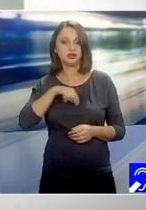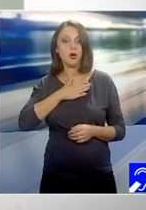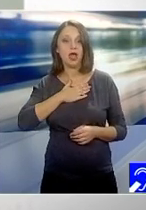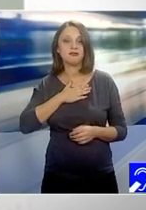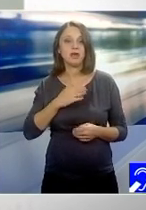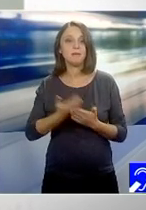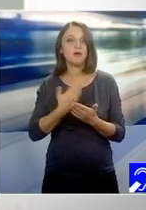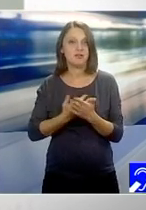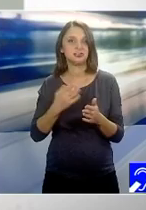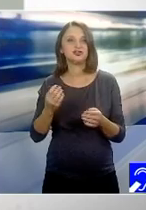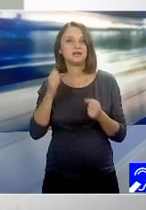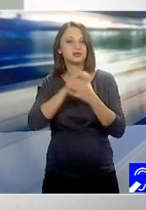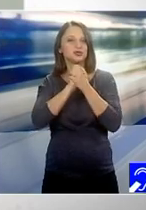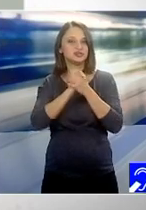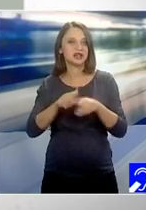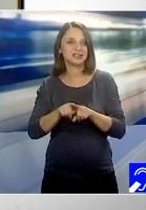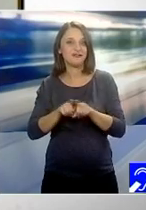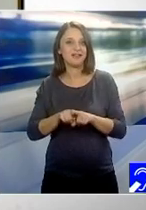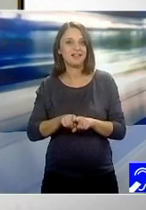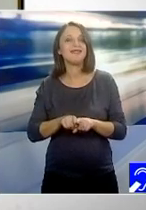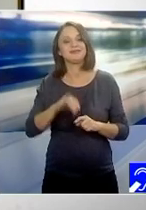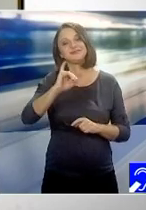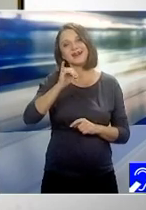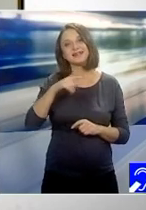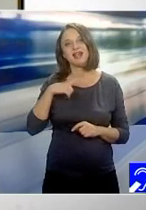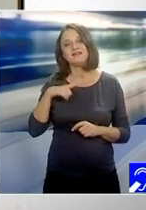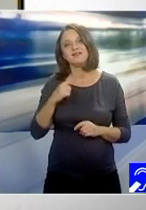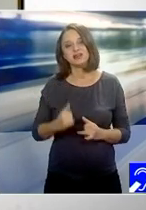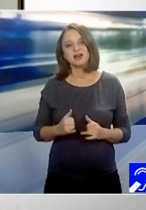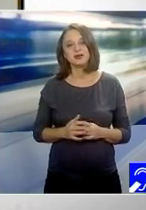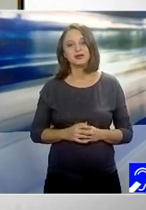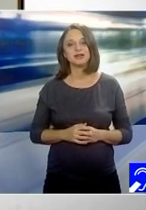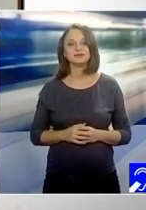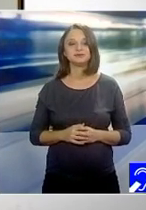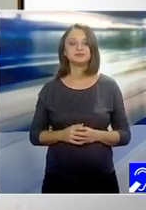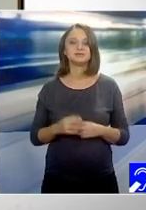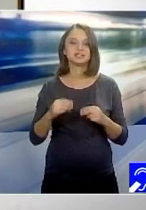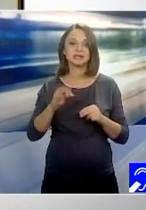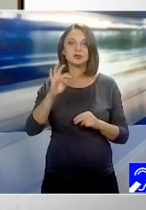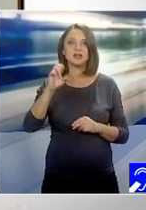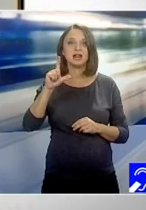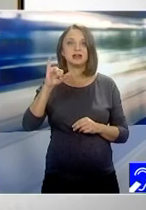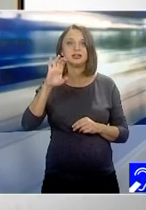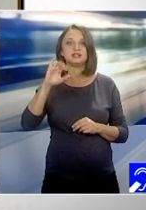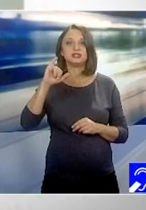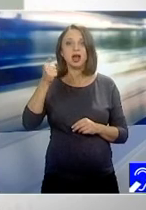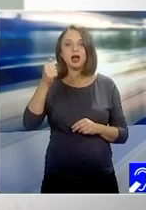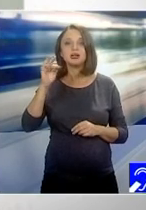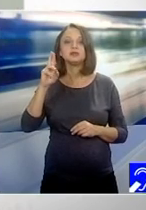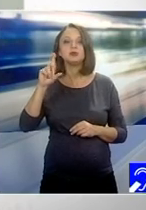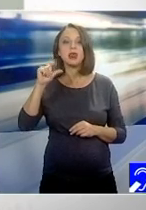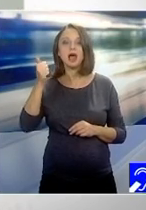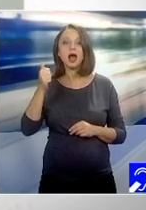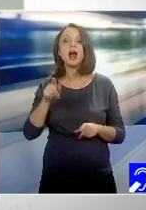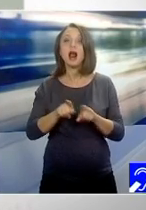succes. Da, da, sunt și la noi și sper să fie și mai multe. Felicia Tula este una dintre doamnele care au lăsat un